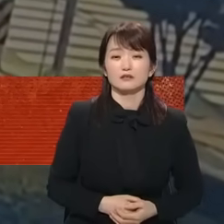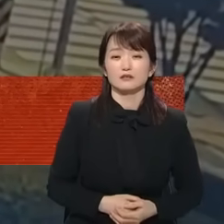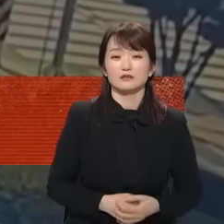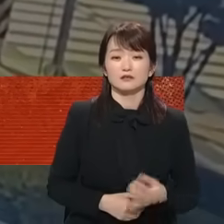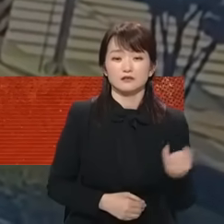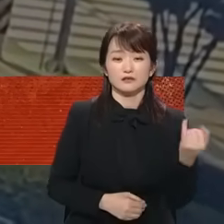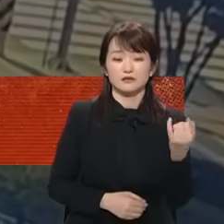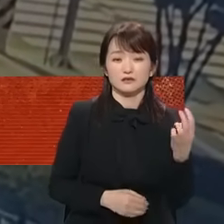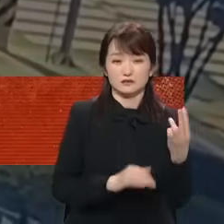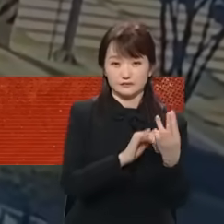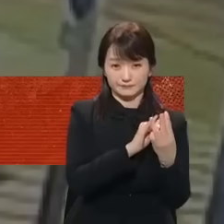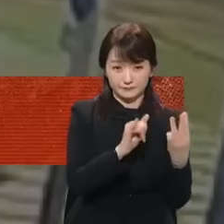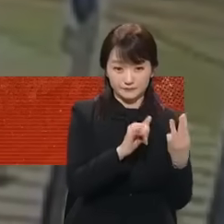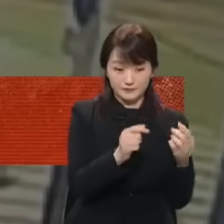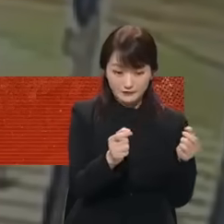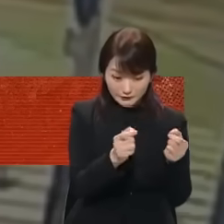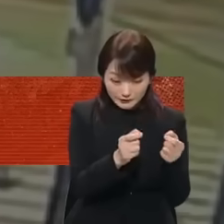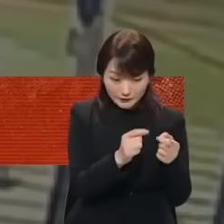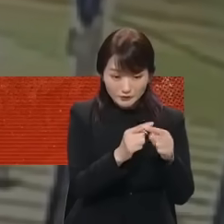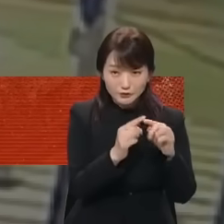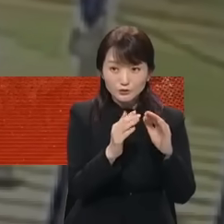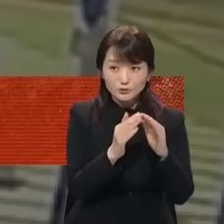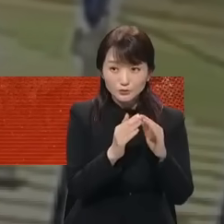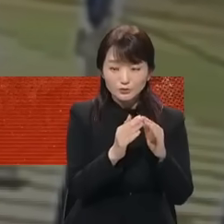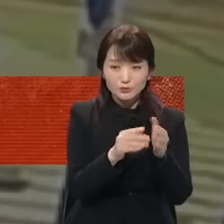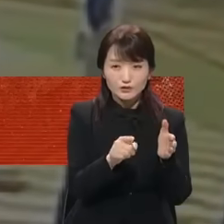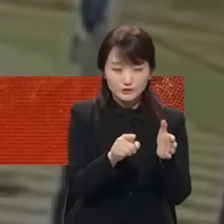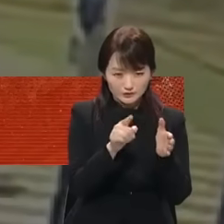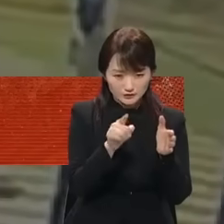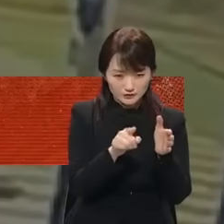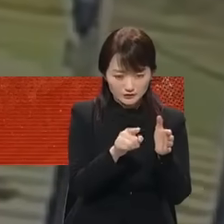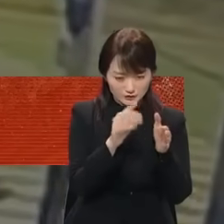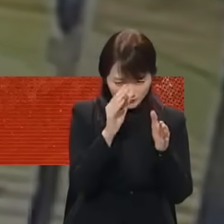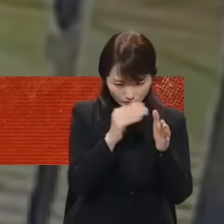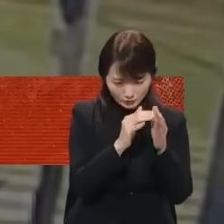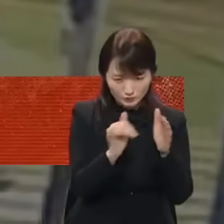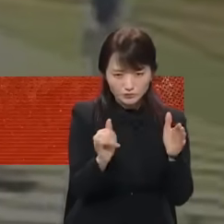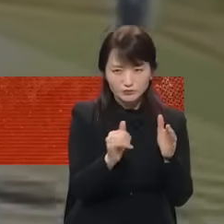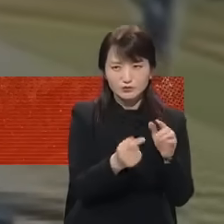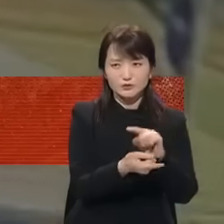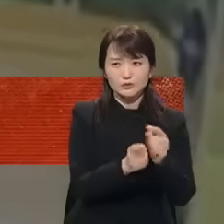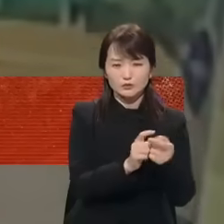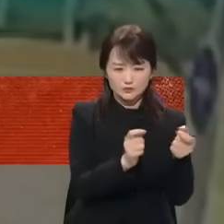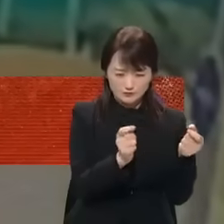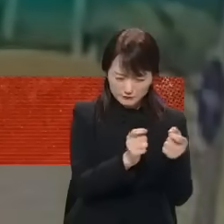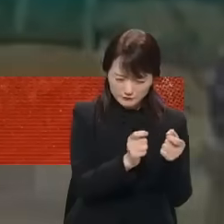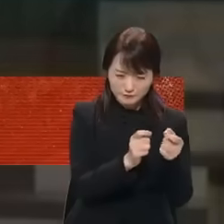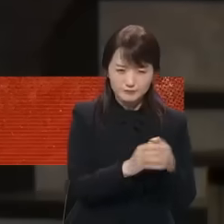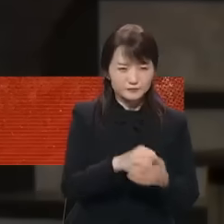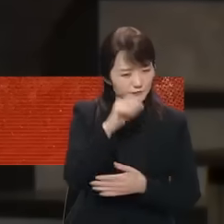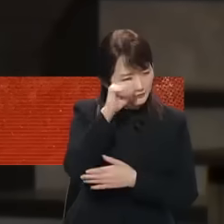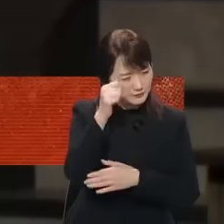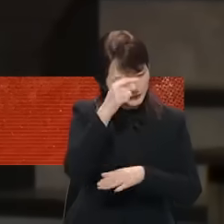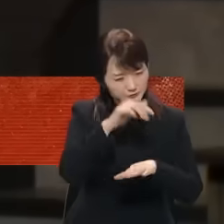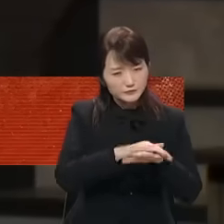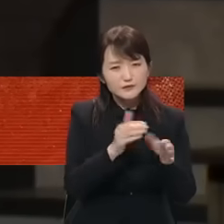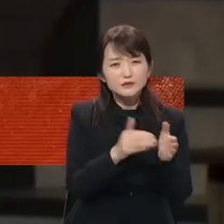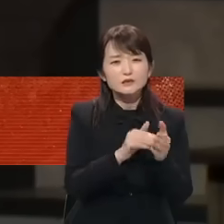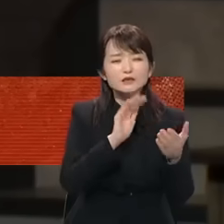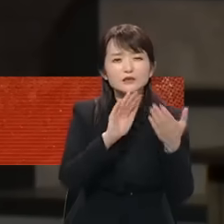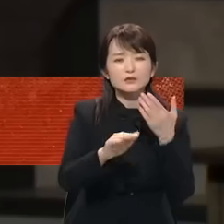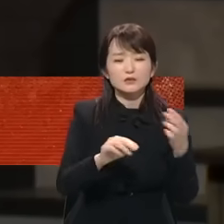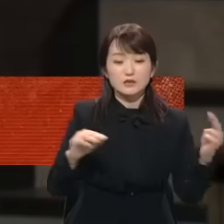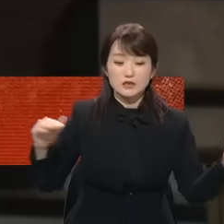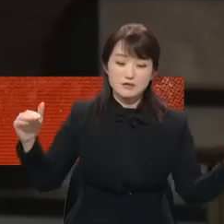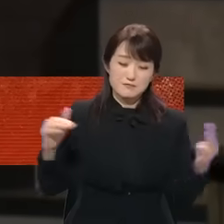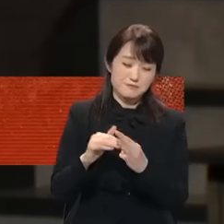여성 세 명은 인근 그 교회 같은 그 신도들로 상당히 친한 그런 사이였고 새벽 예배를 마치고 가다가 이렇게 사고를